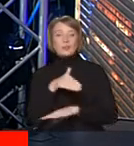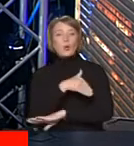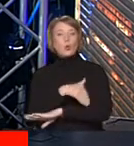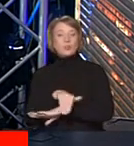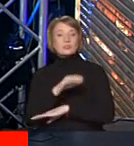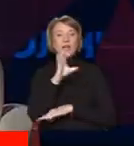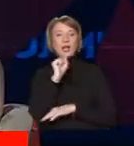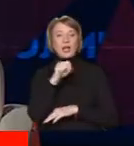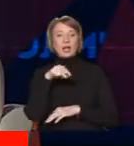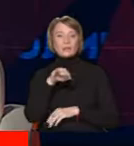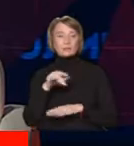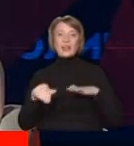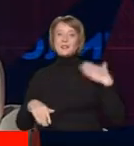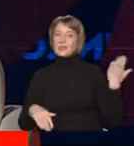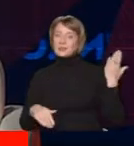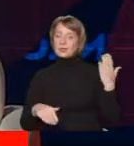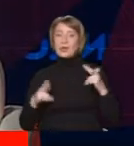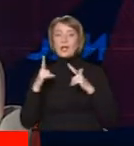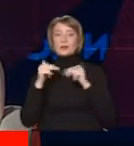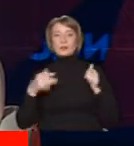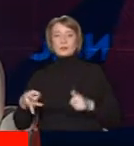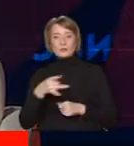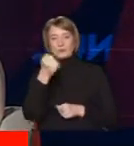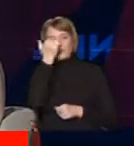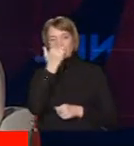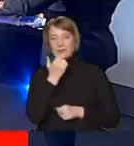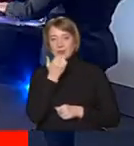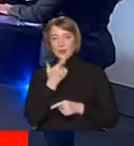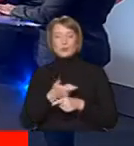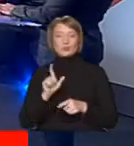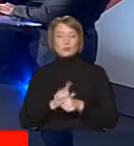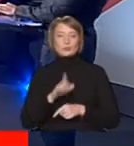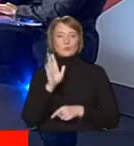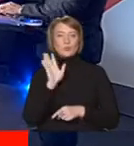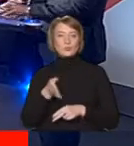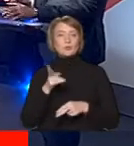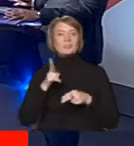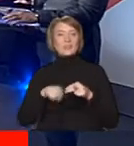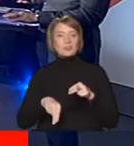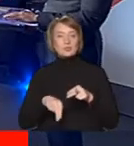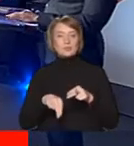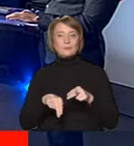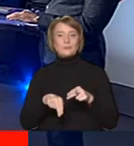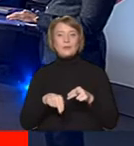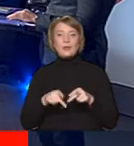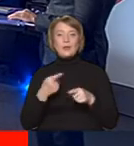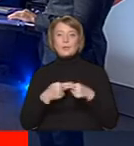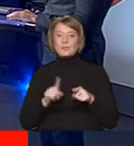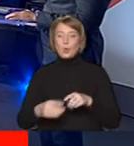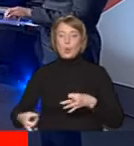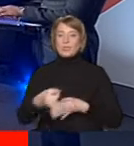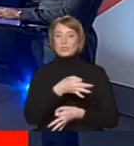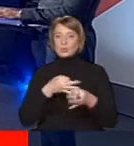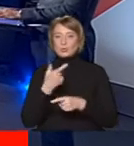Алматинська? На лівому березі. Дніпровський район. Дякую вам дуже. На цій позитивній ноті будемо завершувати, тому що попри такі дискусії, я